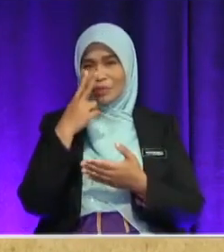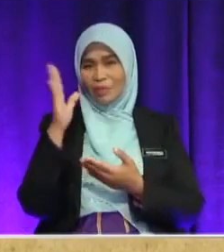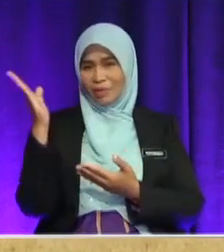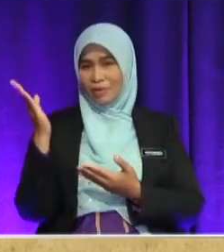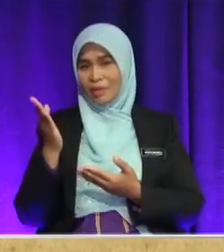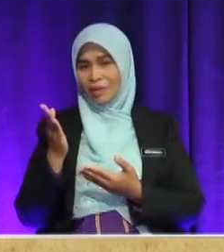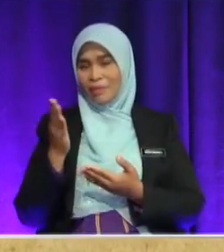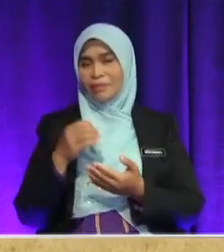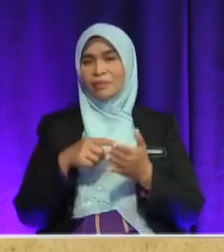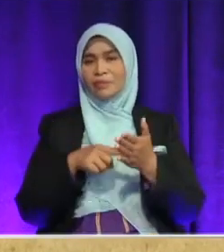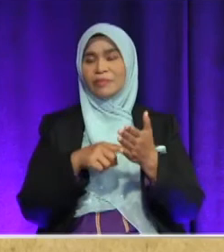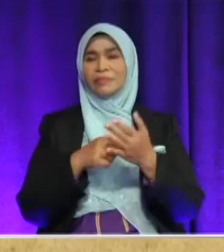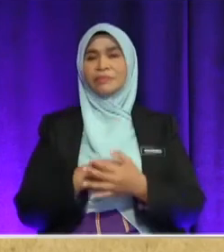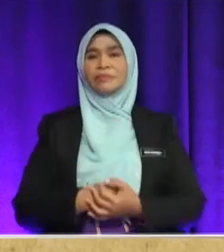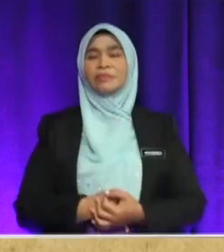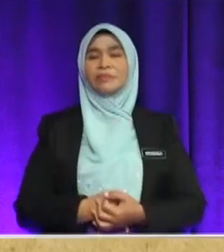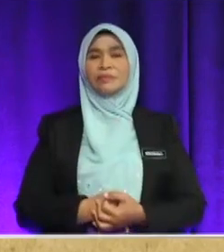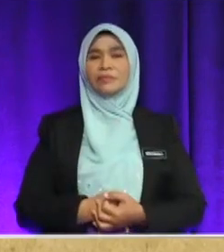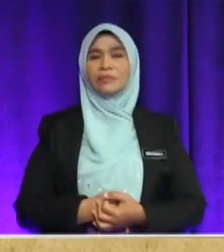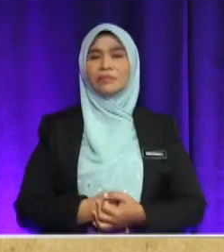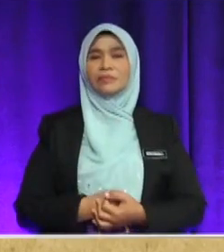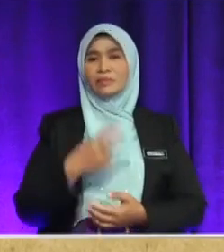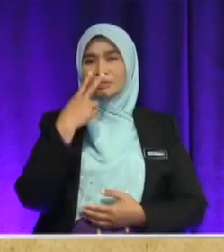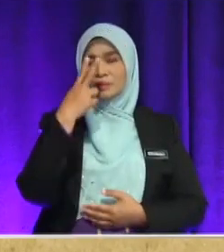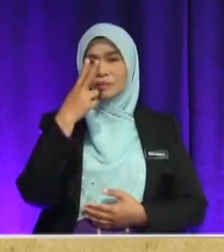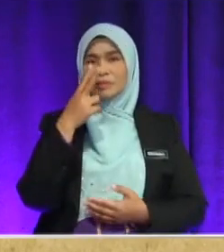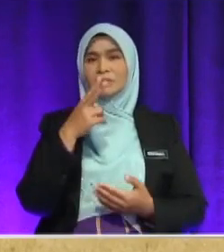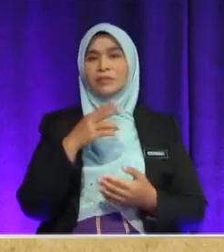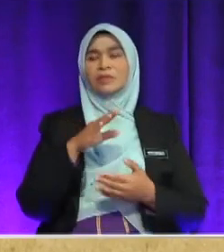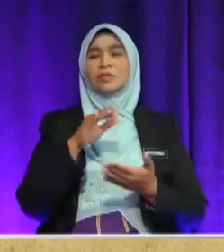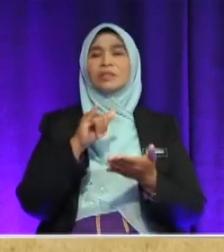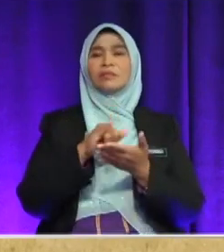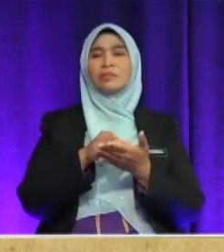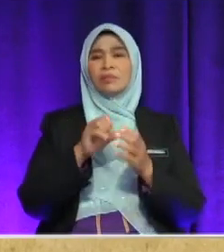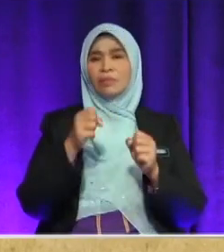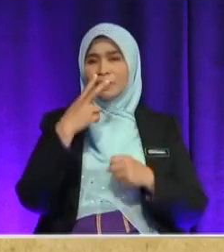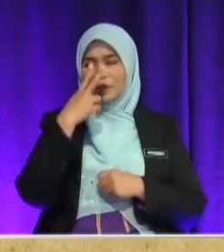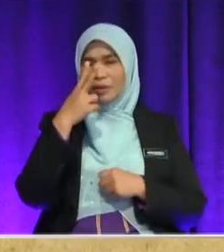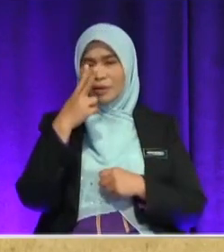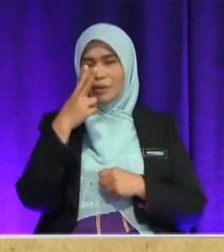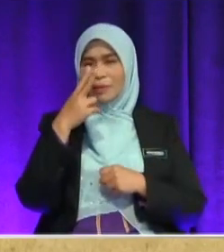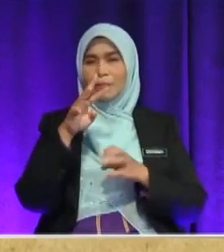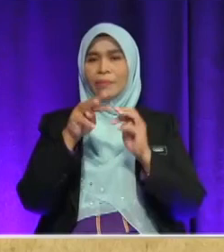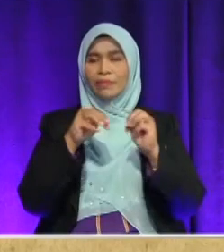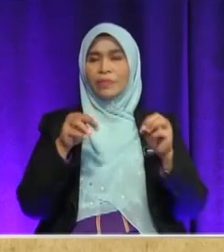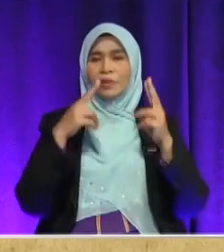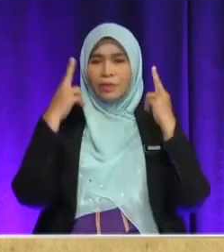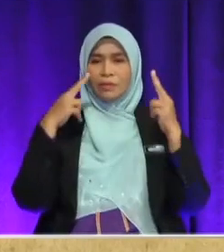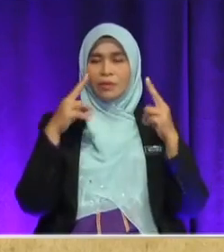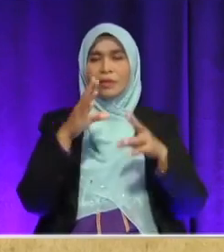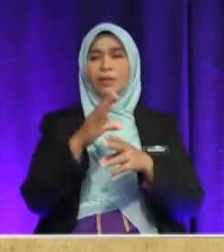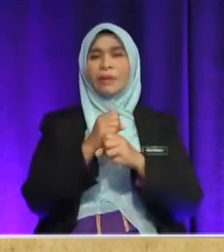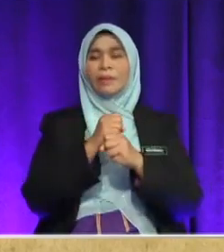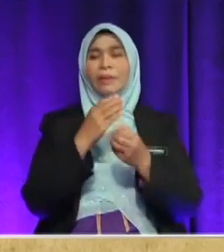bisa jelas ada juga lihat nah nampaknya Iman habis itu kita melihat ya anak-anak muda Ustadzah dapat memberikan nama penuh